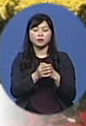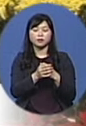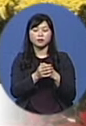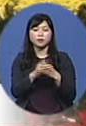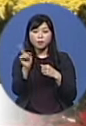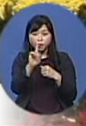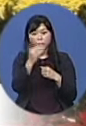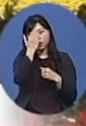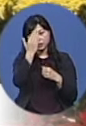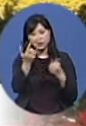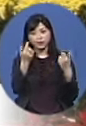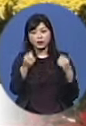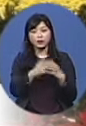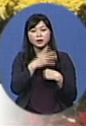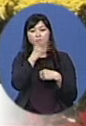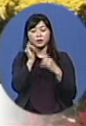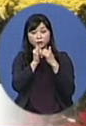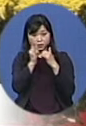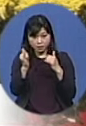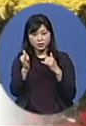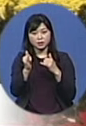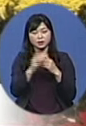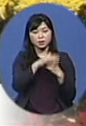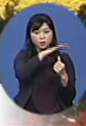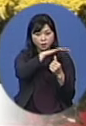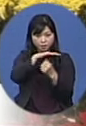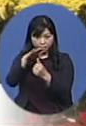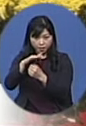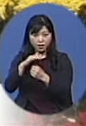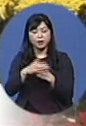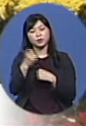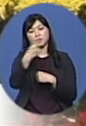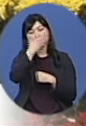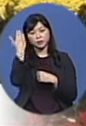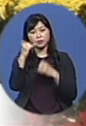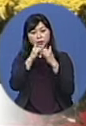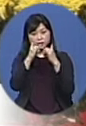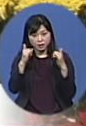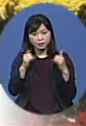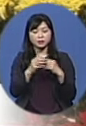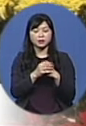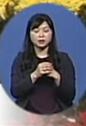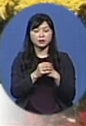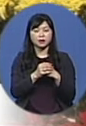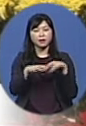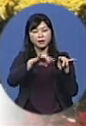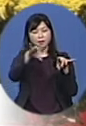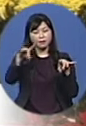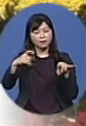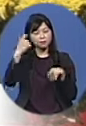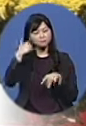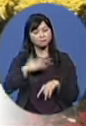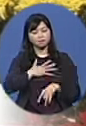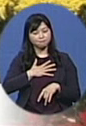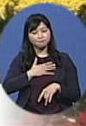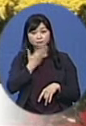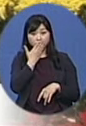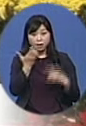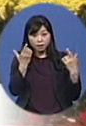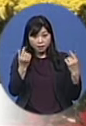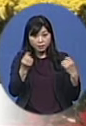공짜라는 점입니다. 어르신들은 어르신대로, 아이들은 아이들대로, 또 젊은이는 젊은이대로 느낄 수